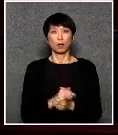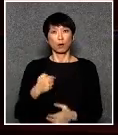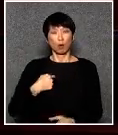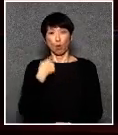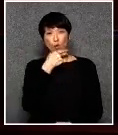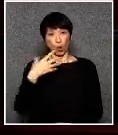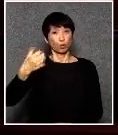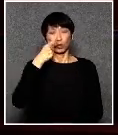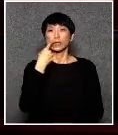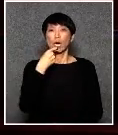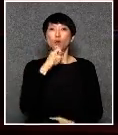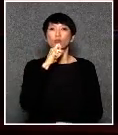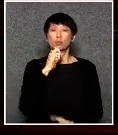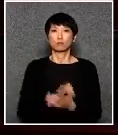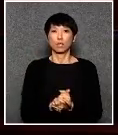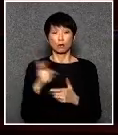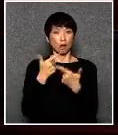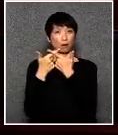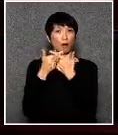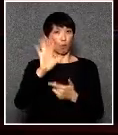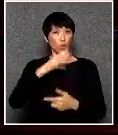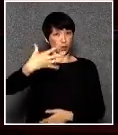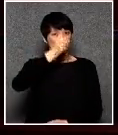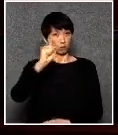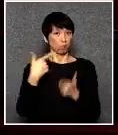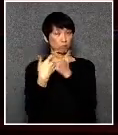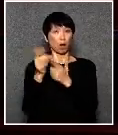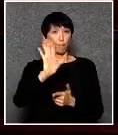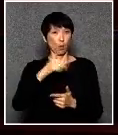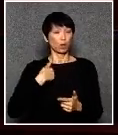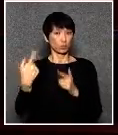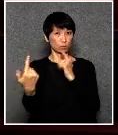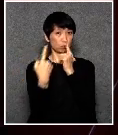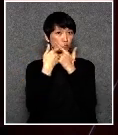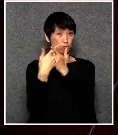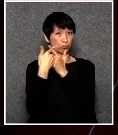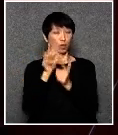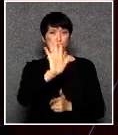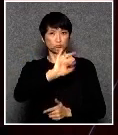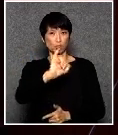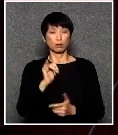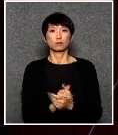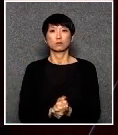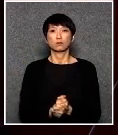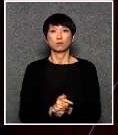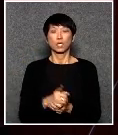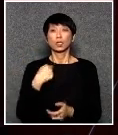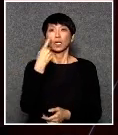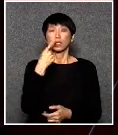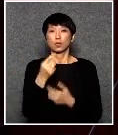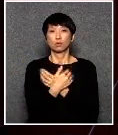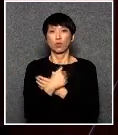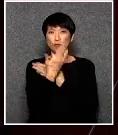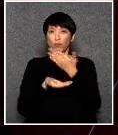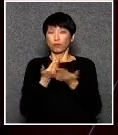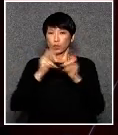㗎，你冇得辯駁㗎。你而家做主席，你唔係同我辯論啊？ 黃毓民議員， 你叫我返回正題就得。 你不能喺